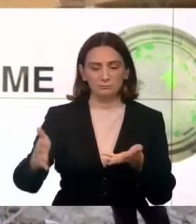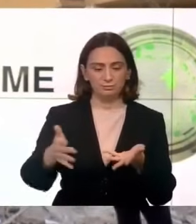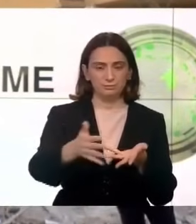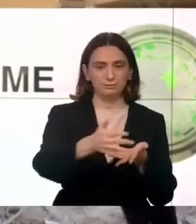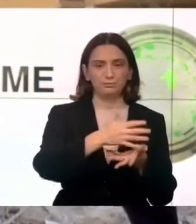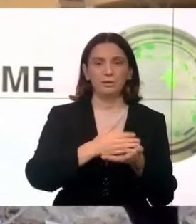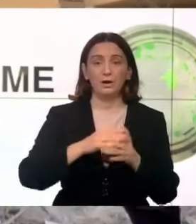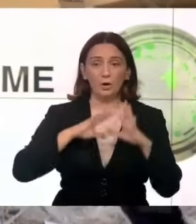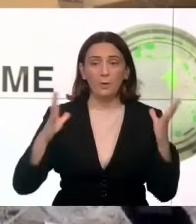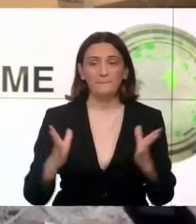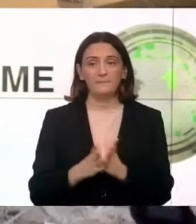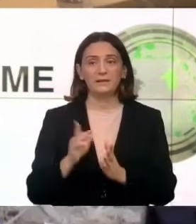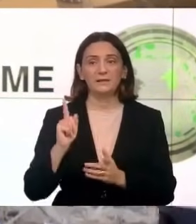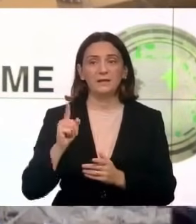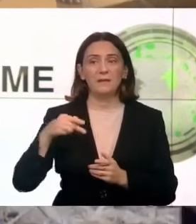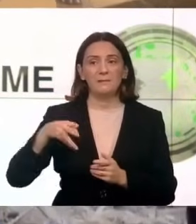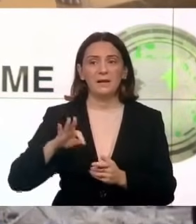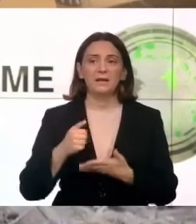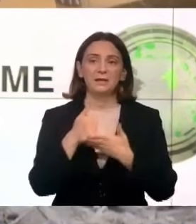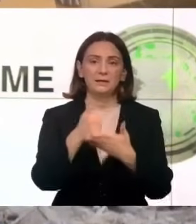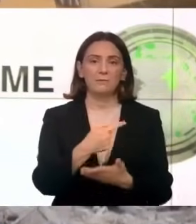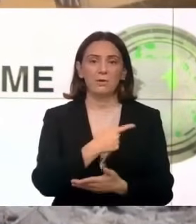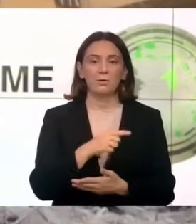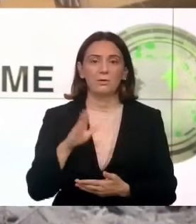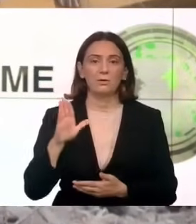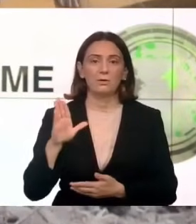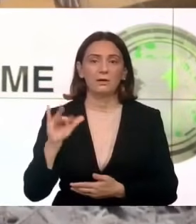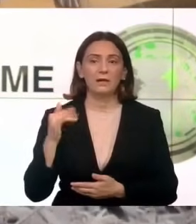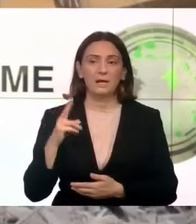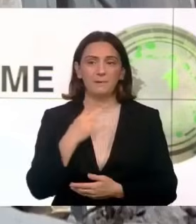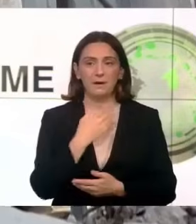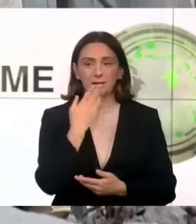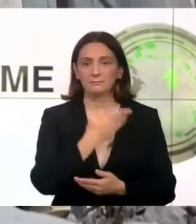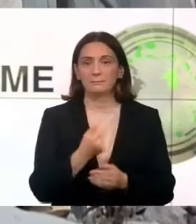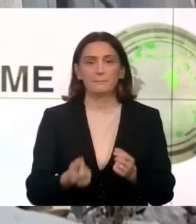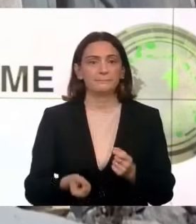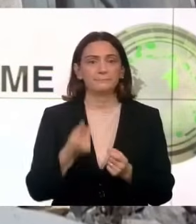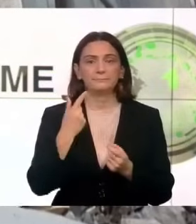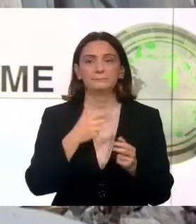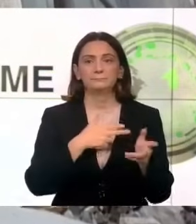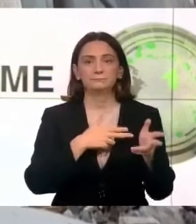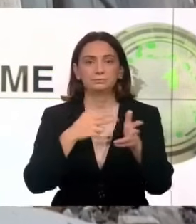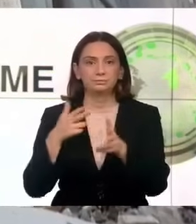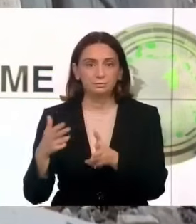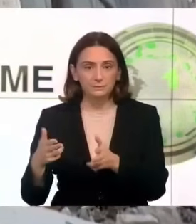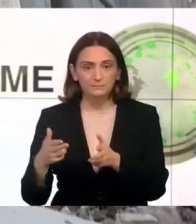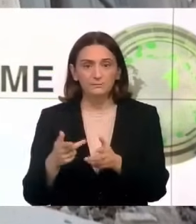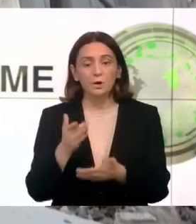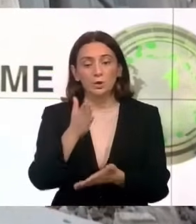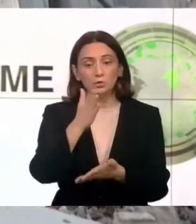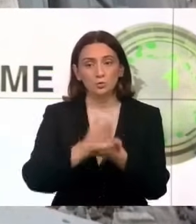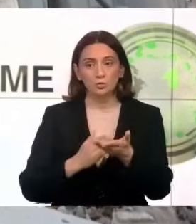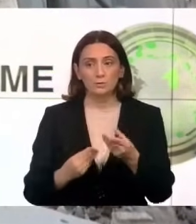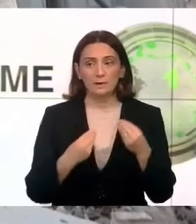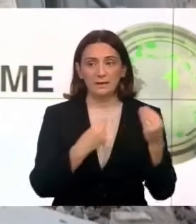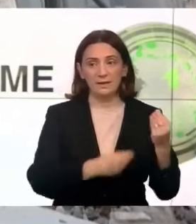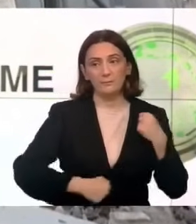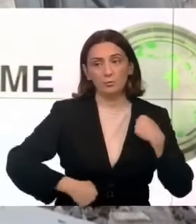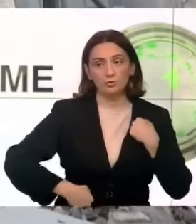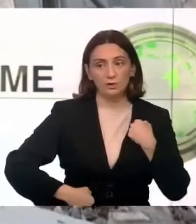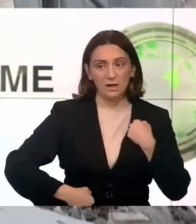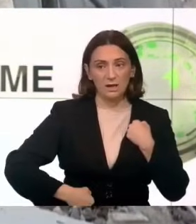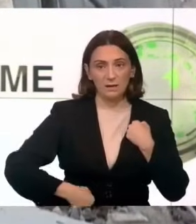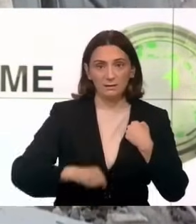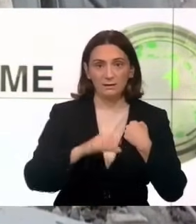arsim rreth 1 milion njerëz të zhvendosur në këtë vend. 200 milion dollar shtesë do të shkojnë për forcat e armatosura të Libanit, të cilat cilësohen